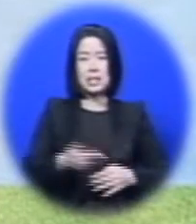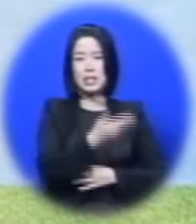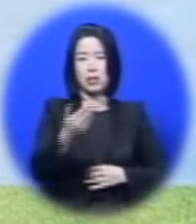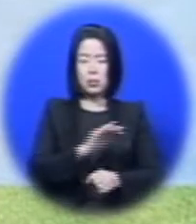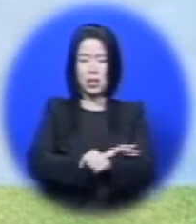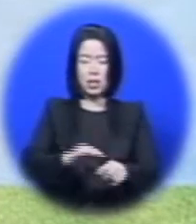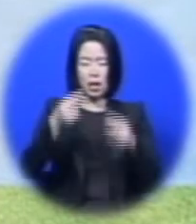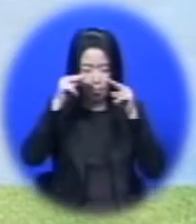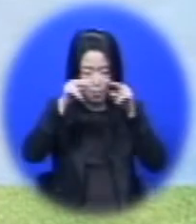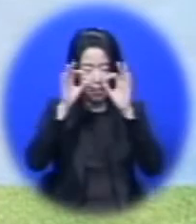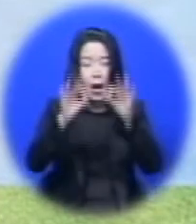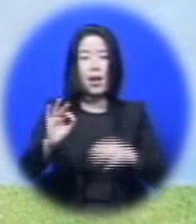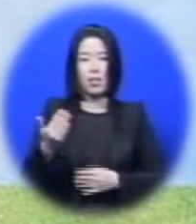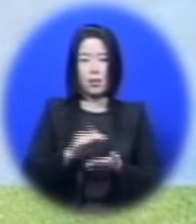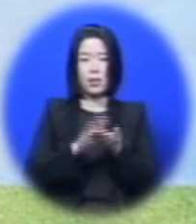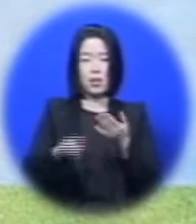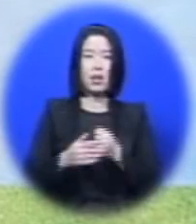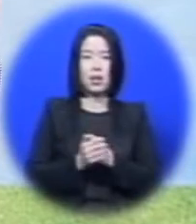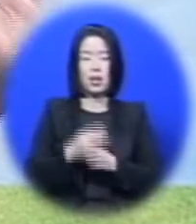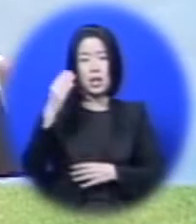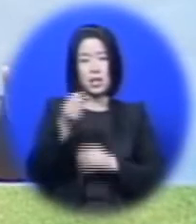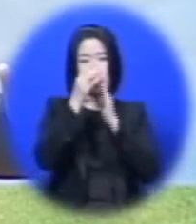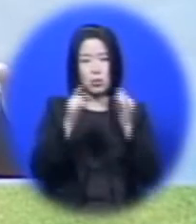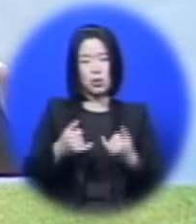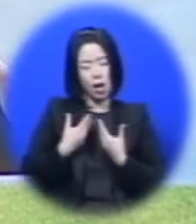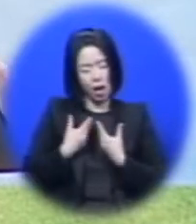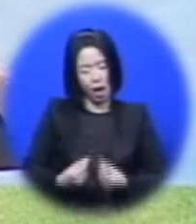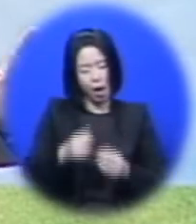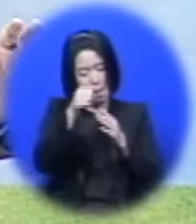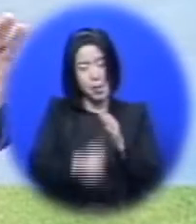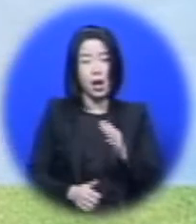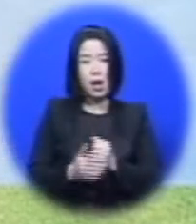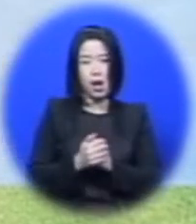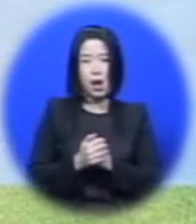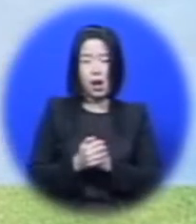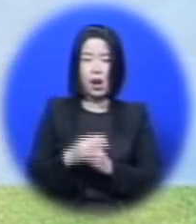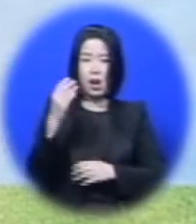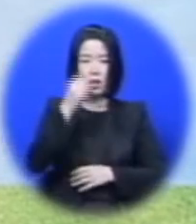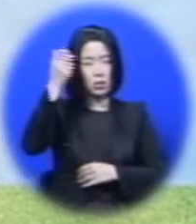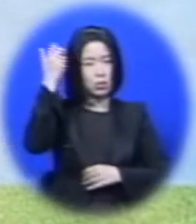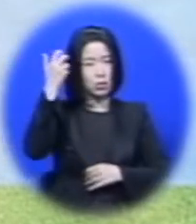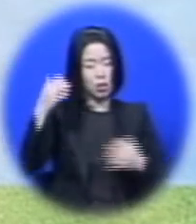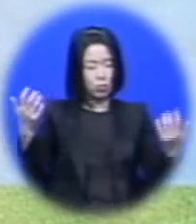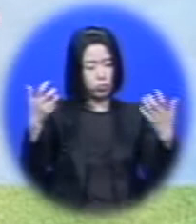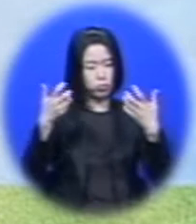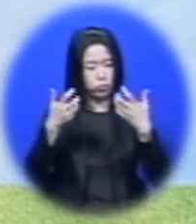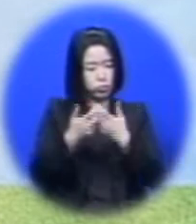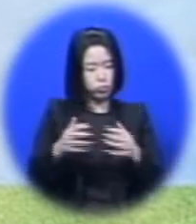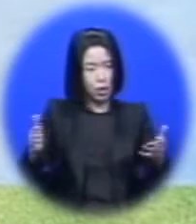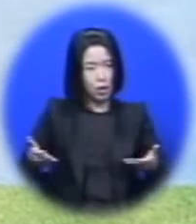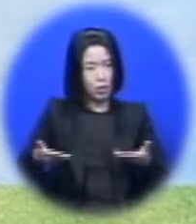주목해 보셔야 됩니다. 성도들이 낙심에 빠졌다가 성령 충만하게 일어나는